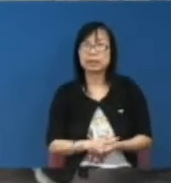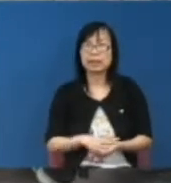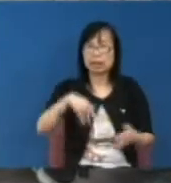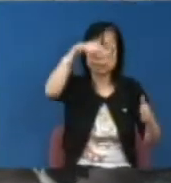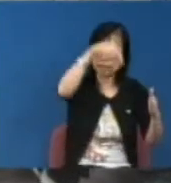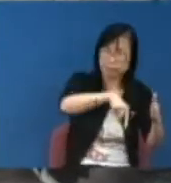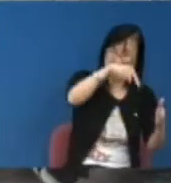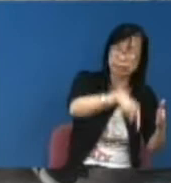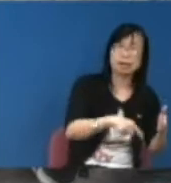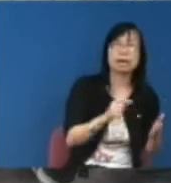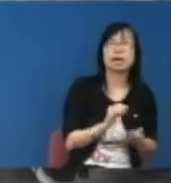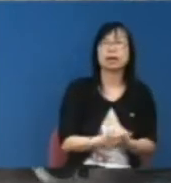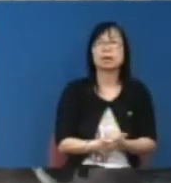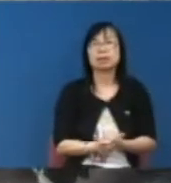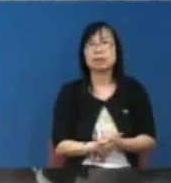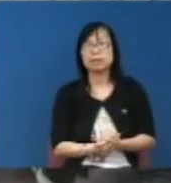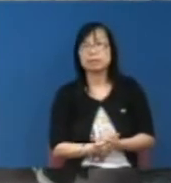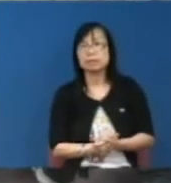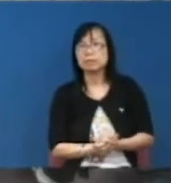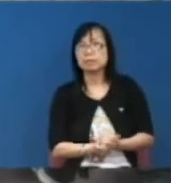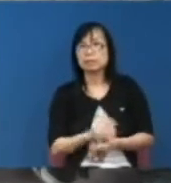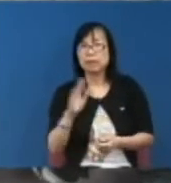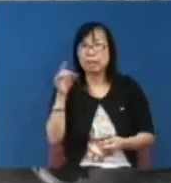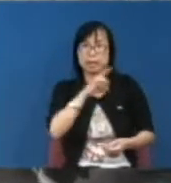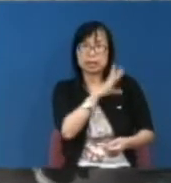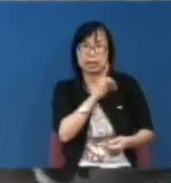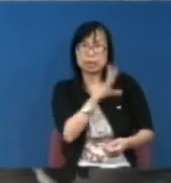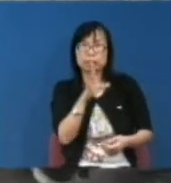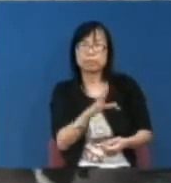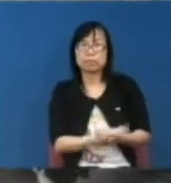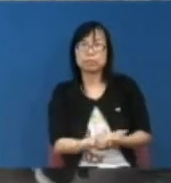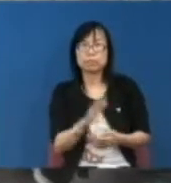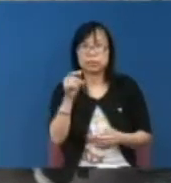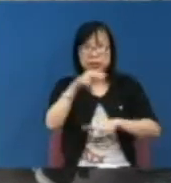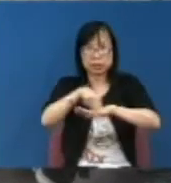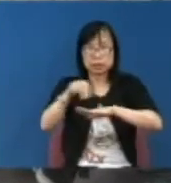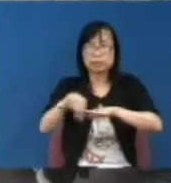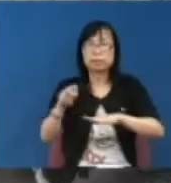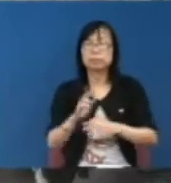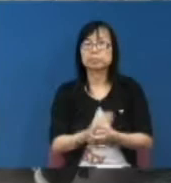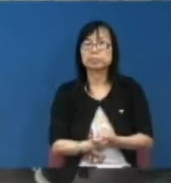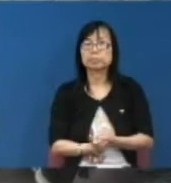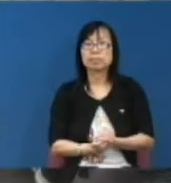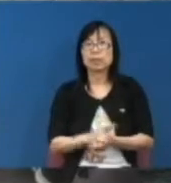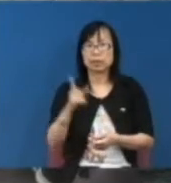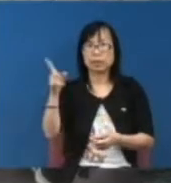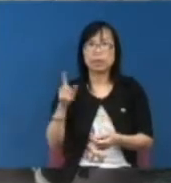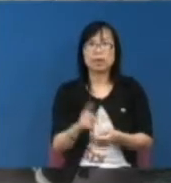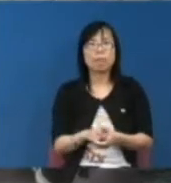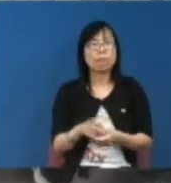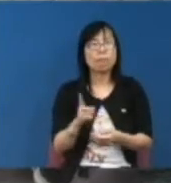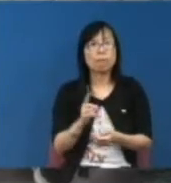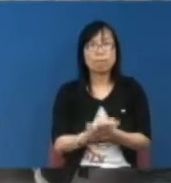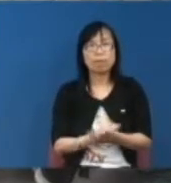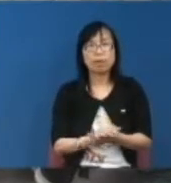噶嘛，你可能 underground 根本上 都 唔佔用咗地方， 係可以設計上 邊 到嘅，即係都幾彈性嘅其實。 係咯，